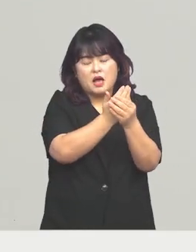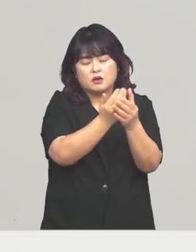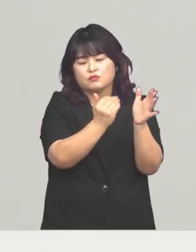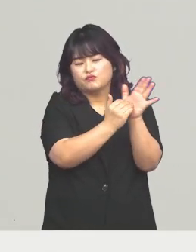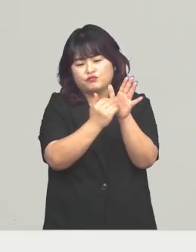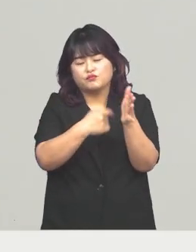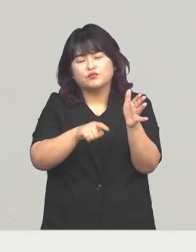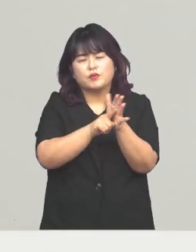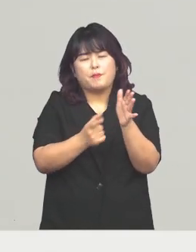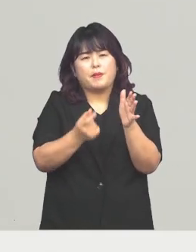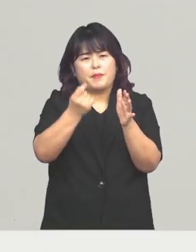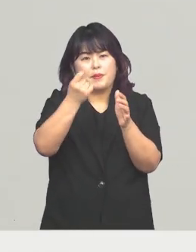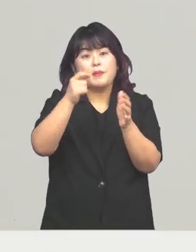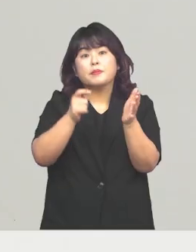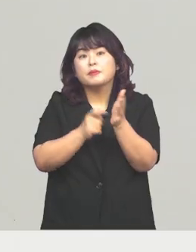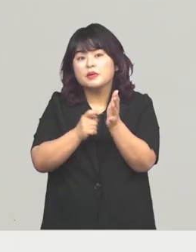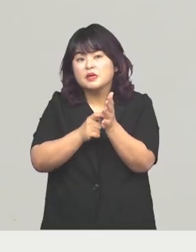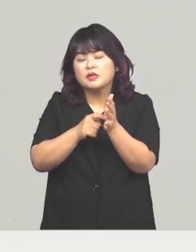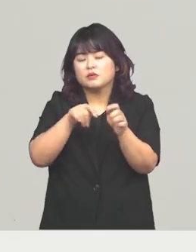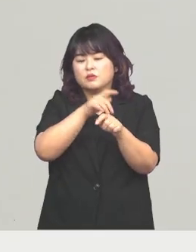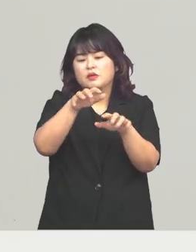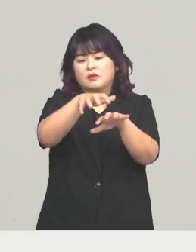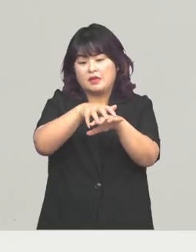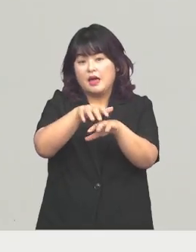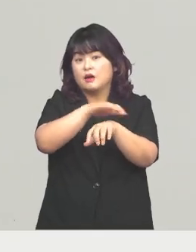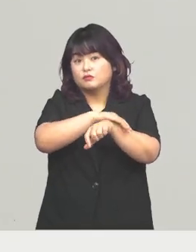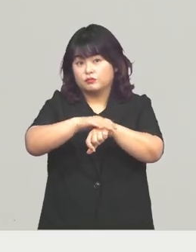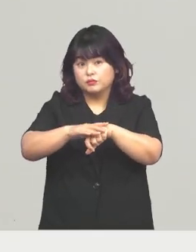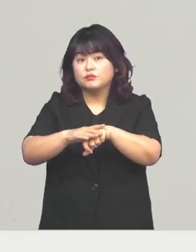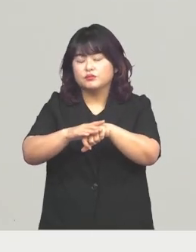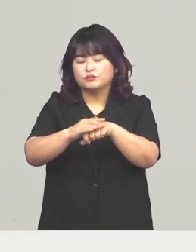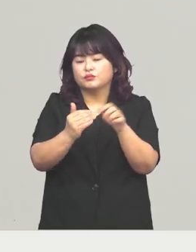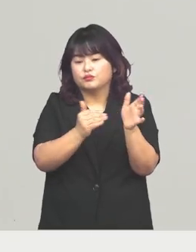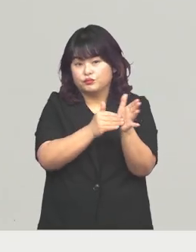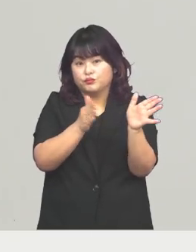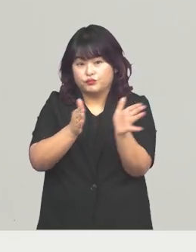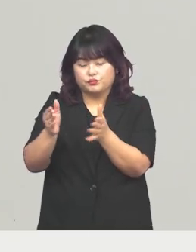때는 바로 비상 상황에 돌입해서